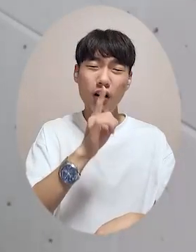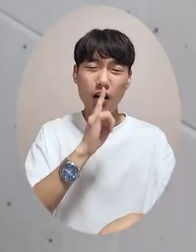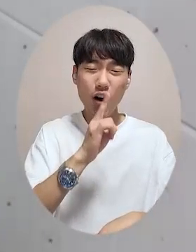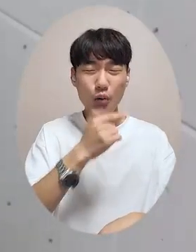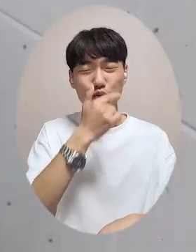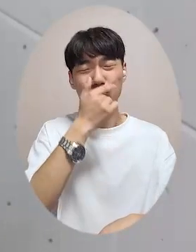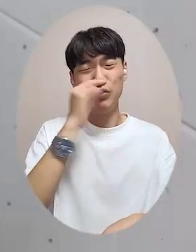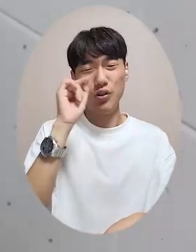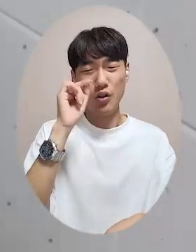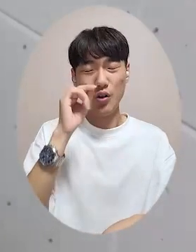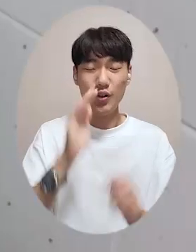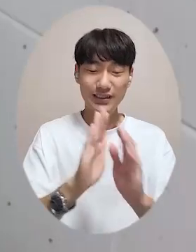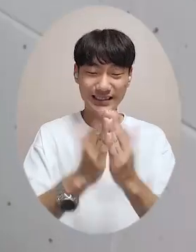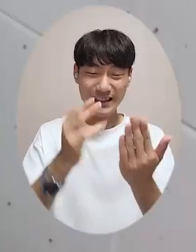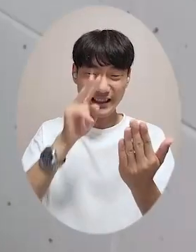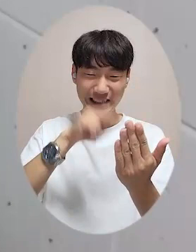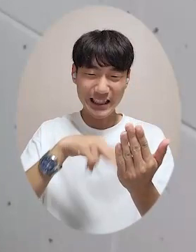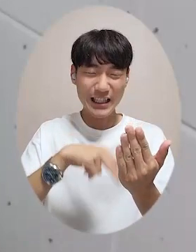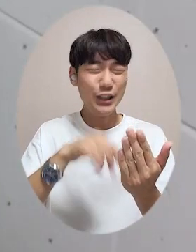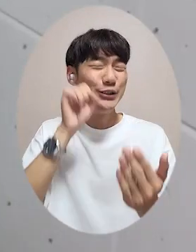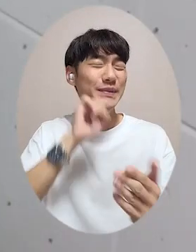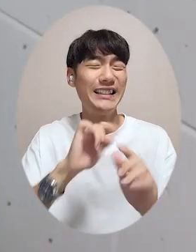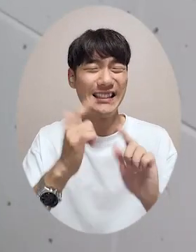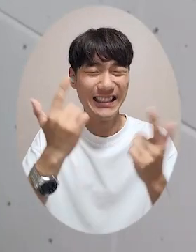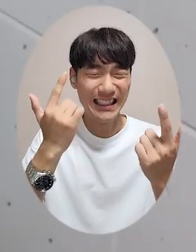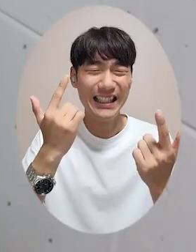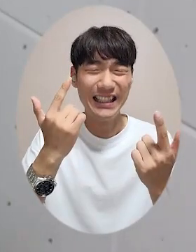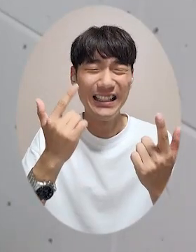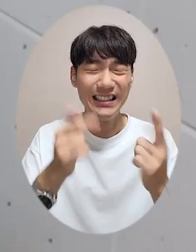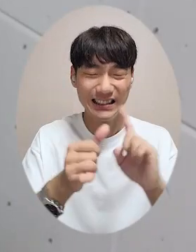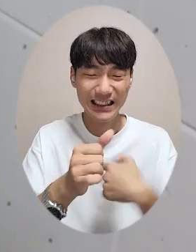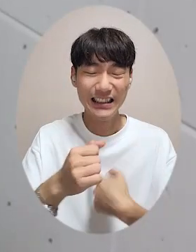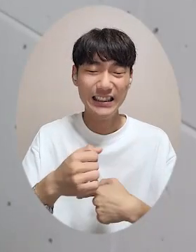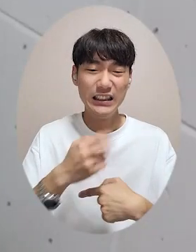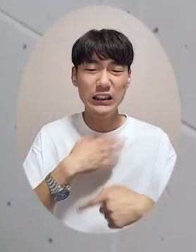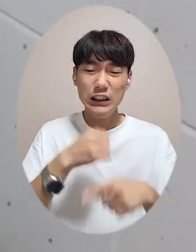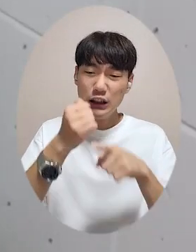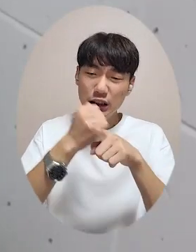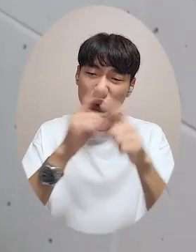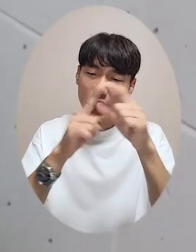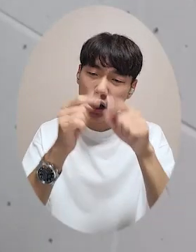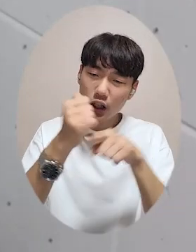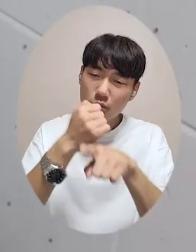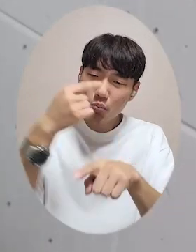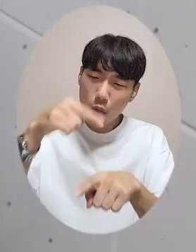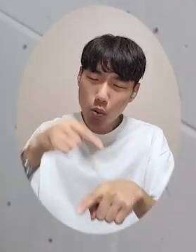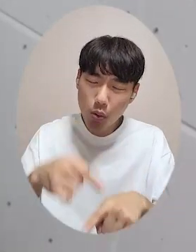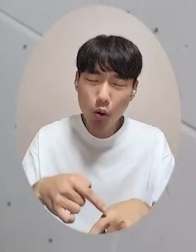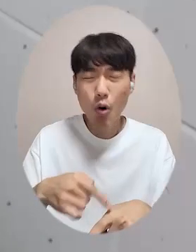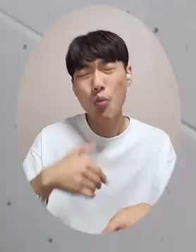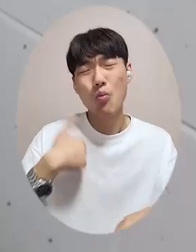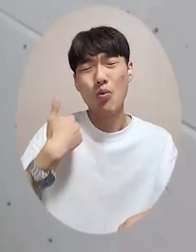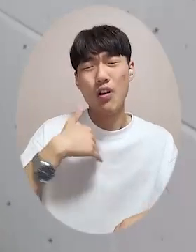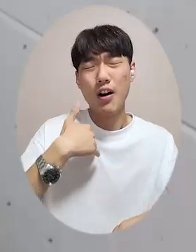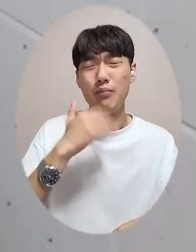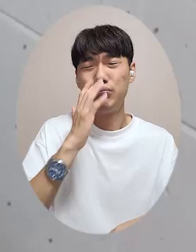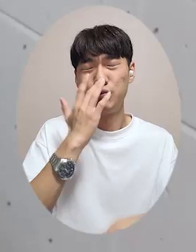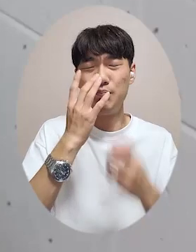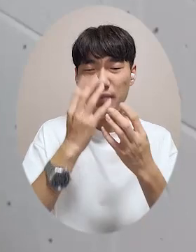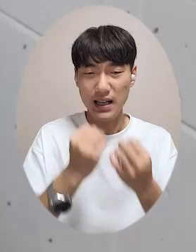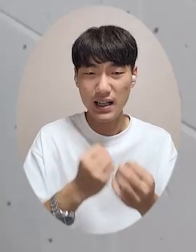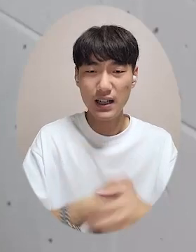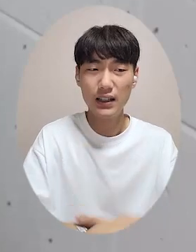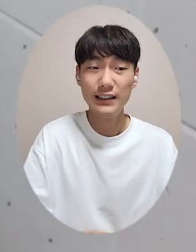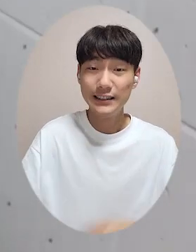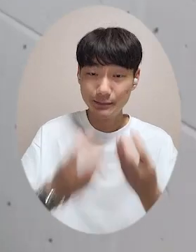안 읽은 것도 네. 있긴 했지만 뜻을 많이 몰랐어서 이제 기본적인 뜻도 몰라서 이제 친구들한테 되게 많이 물어봤어요.